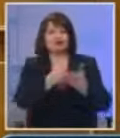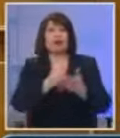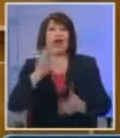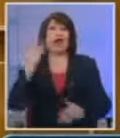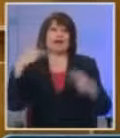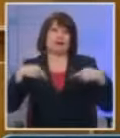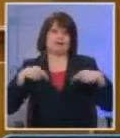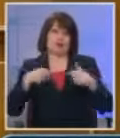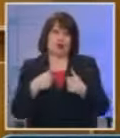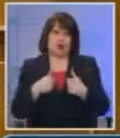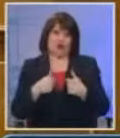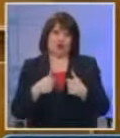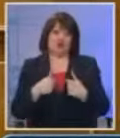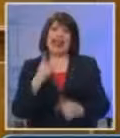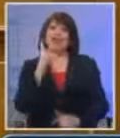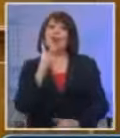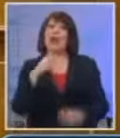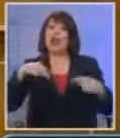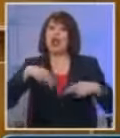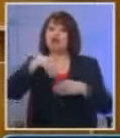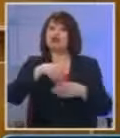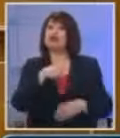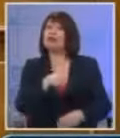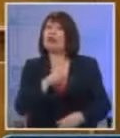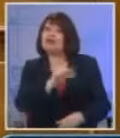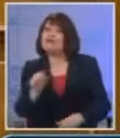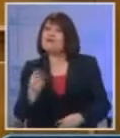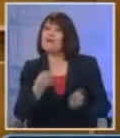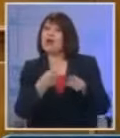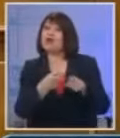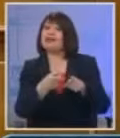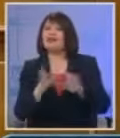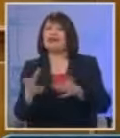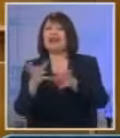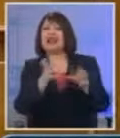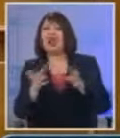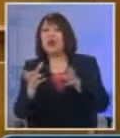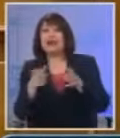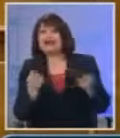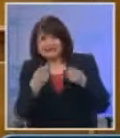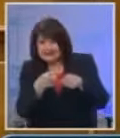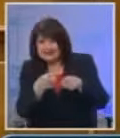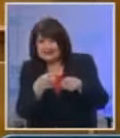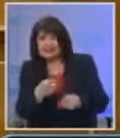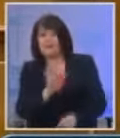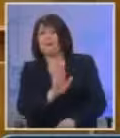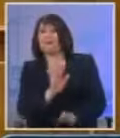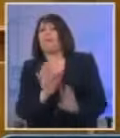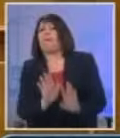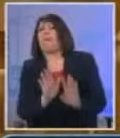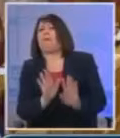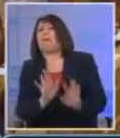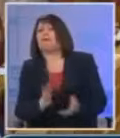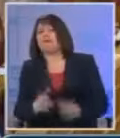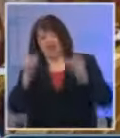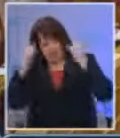υπουργός αυτά που έκανε ο Κατρούγκαλος, θα του φέρονταν τα μέσα μαζικής ενημέρωσης με αυτή την ανοχή? Και